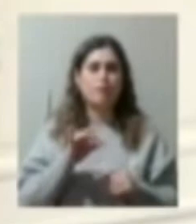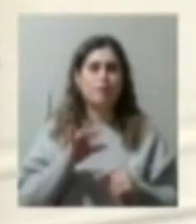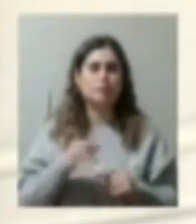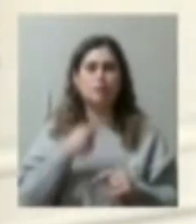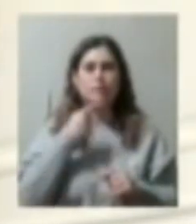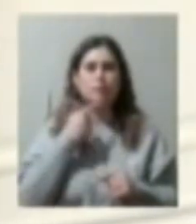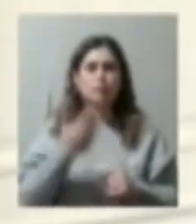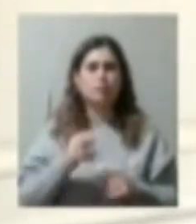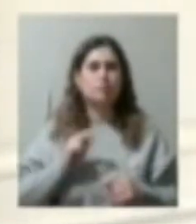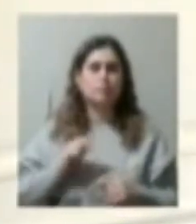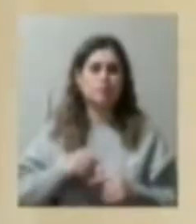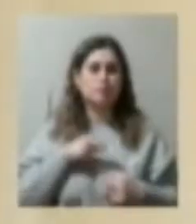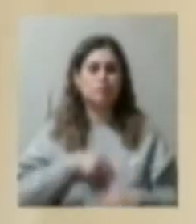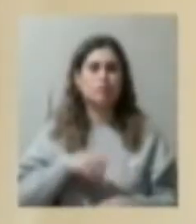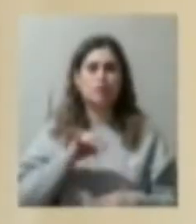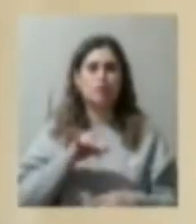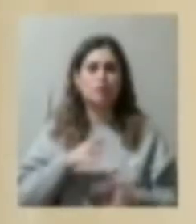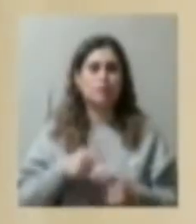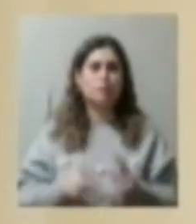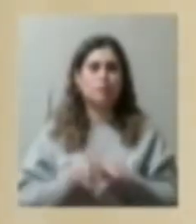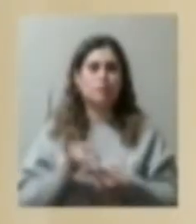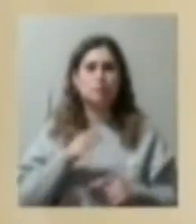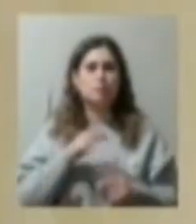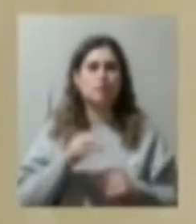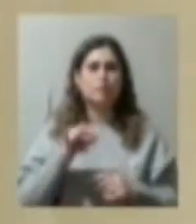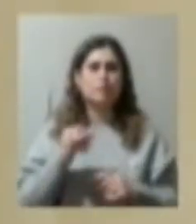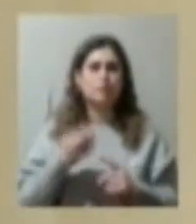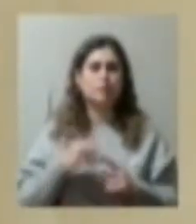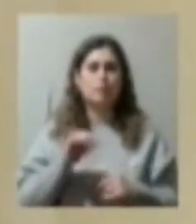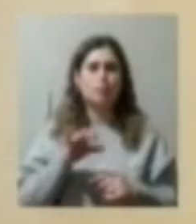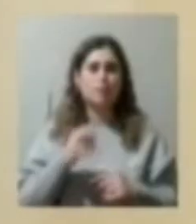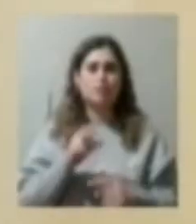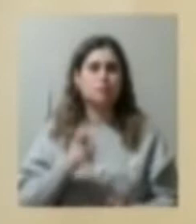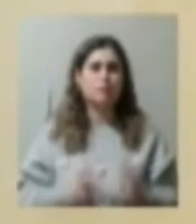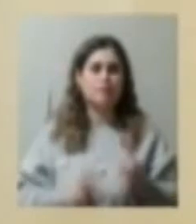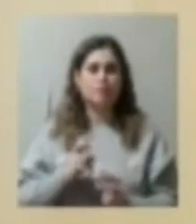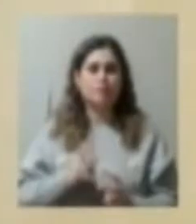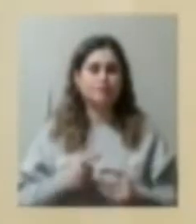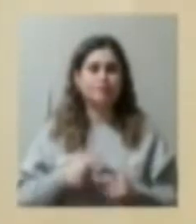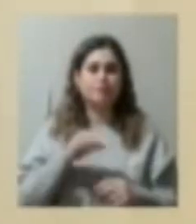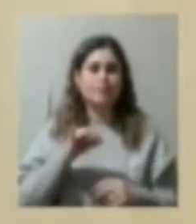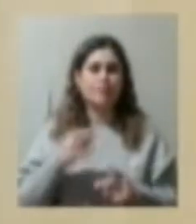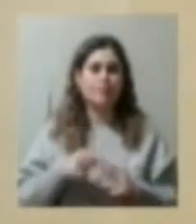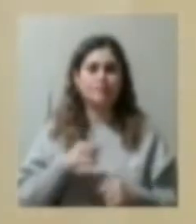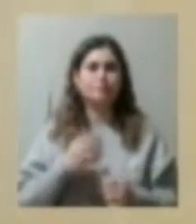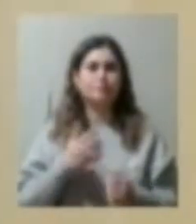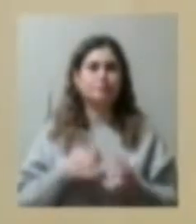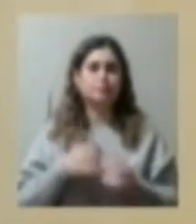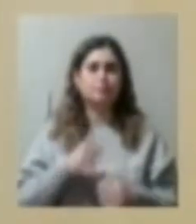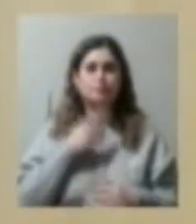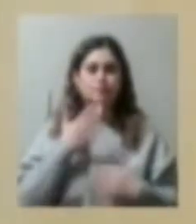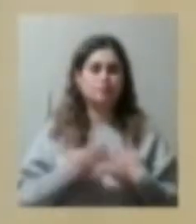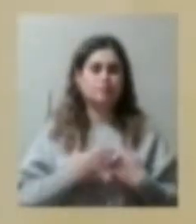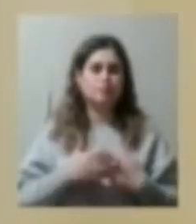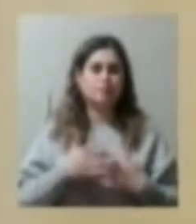його співпраця з трудовим архівом розпочалася під час ліквідації комбайнового заводу. На підприємстві обліковувався досить